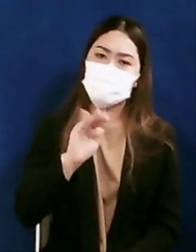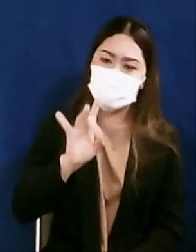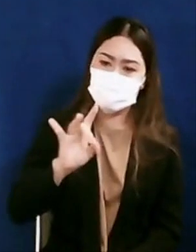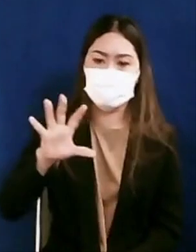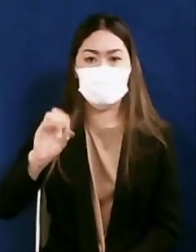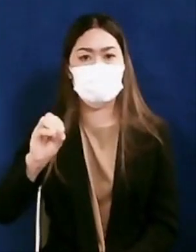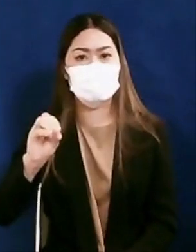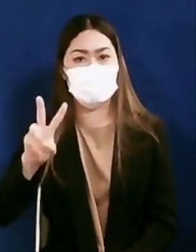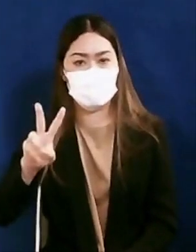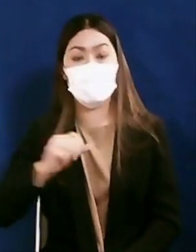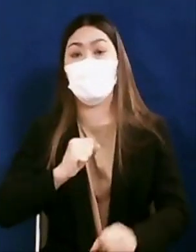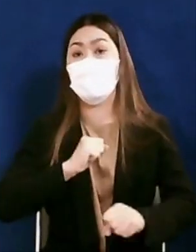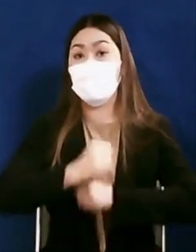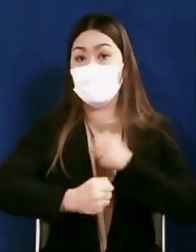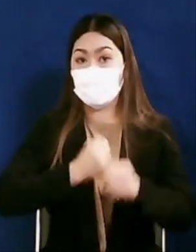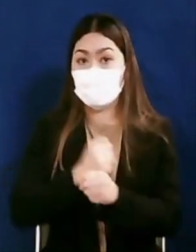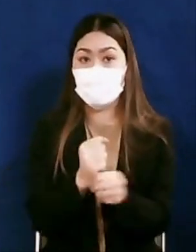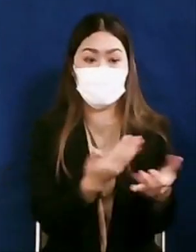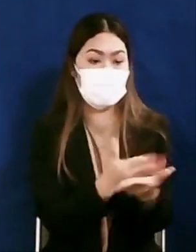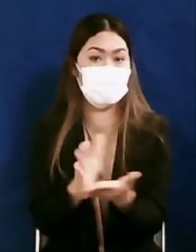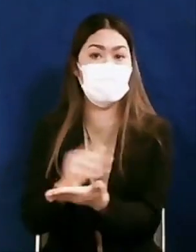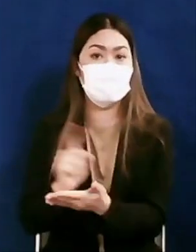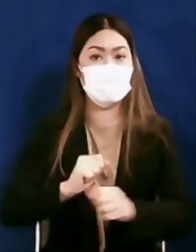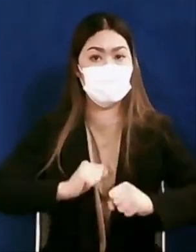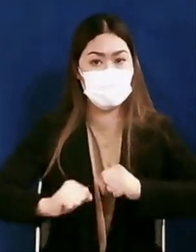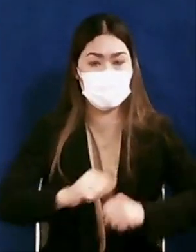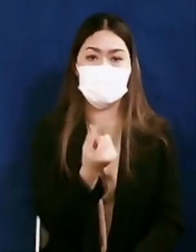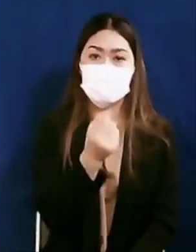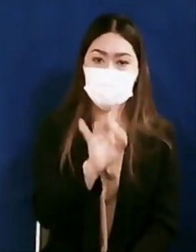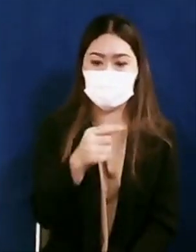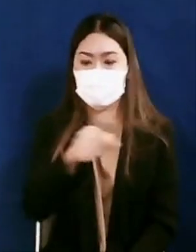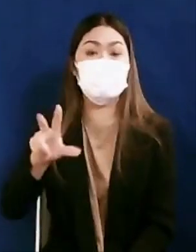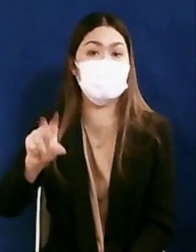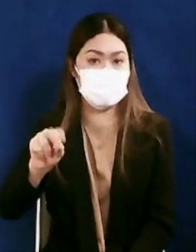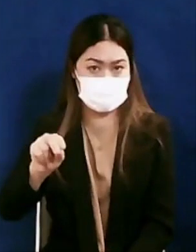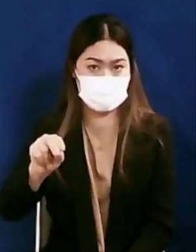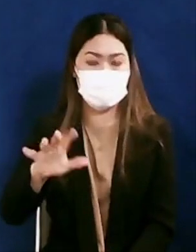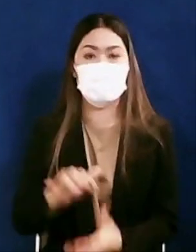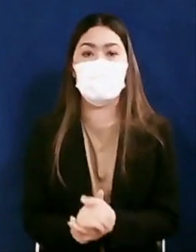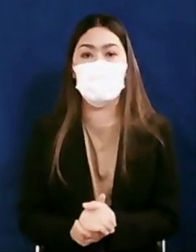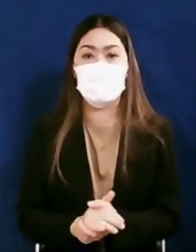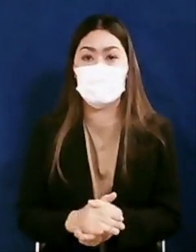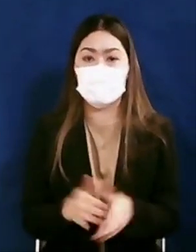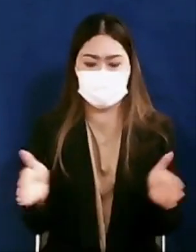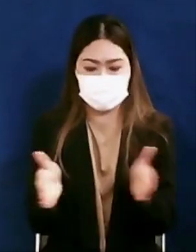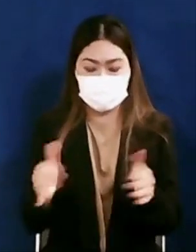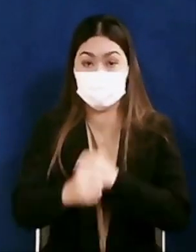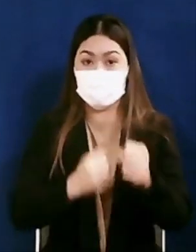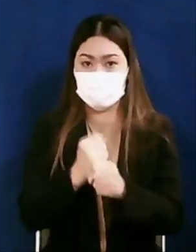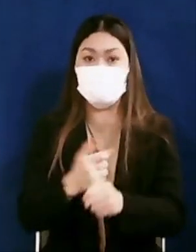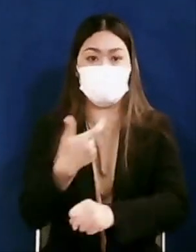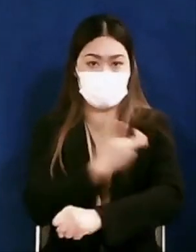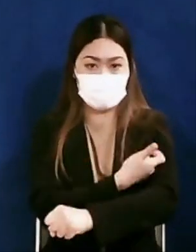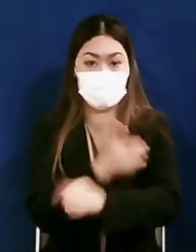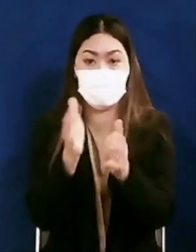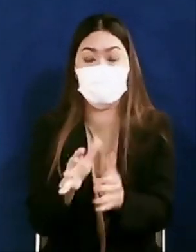48-52% ถ้าแบ่งตามกลุ่มอายุก็จะเห็นนะฮะเราแบ่งเป็น 18-30 นะครับแล้วก็เพราะช่วงนั้นเนี่ยเราฉีดวัคซีนเฉพาะค